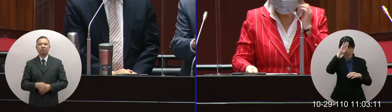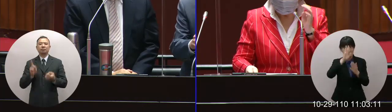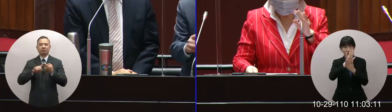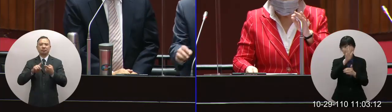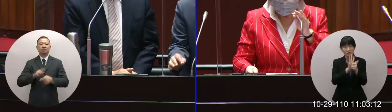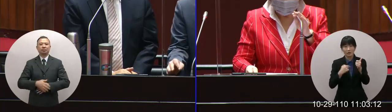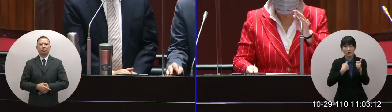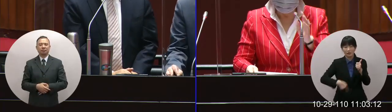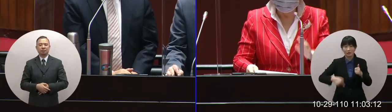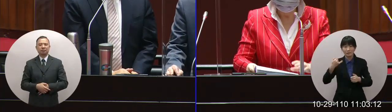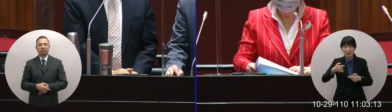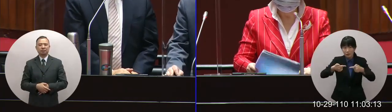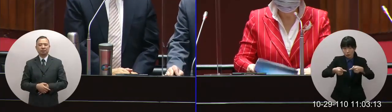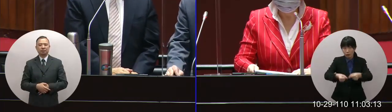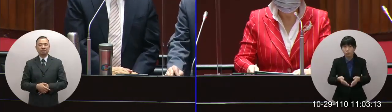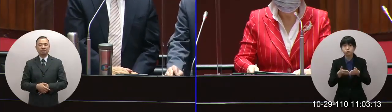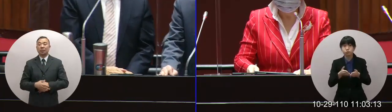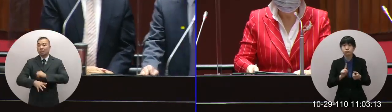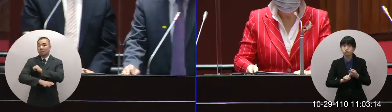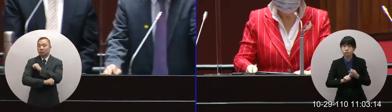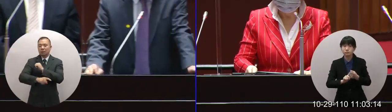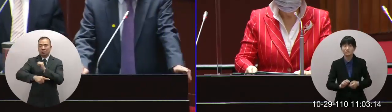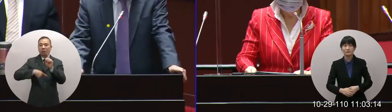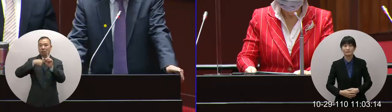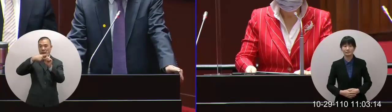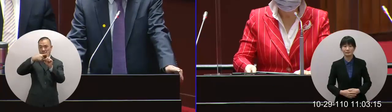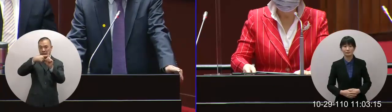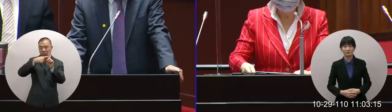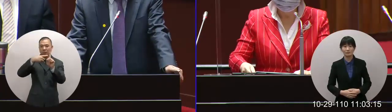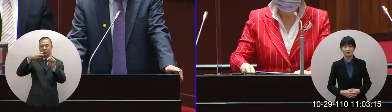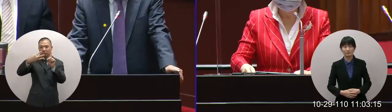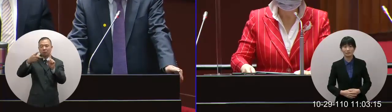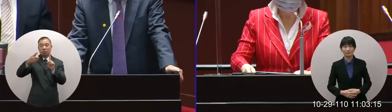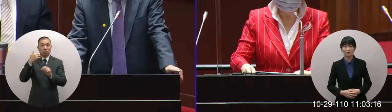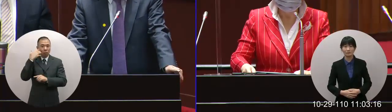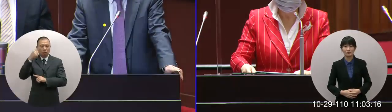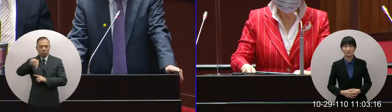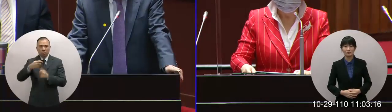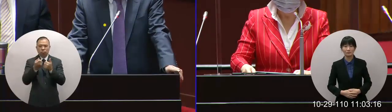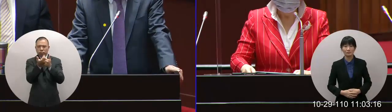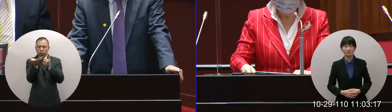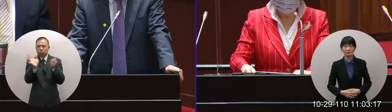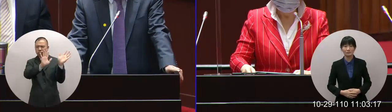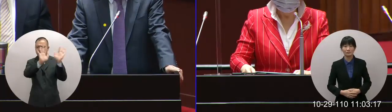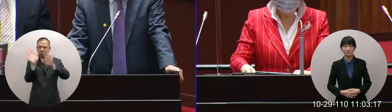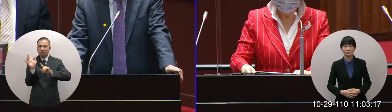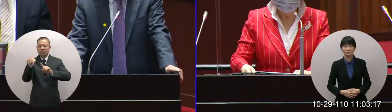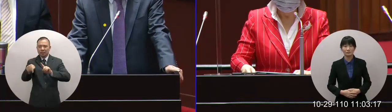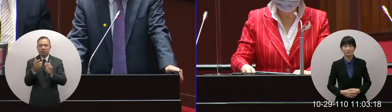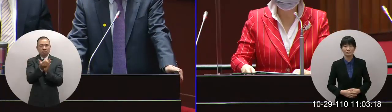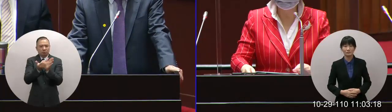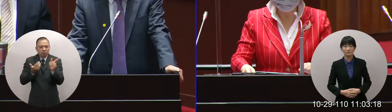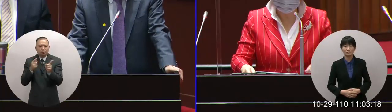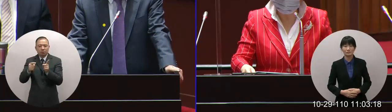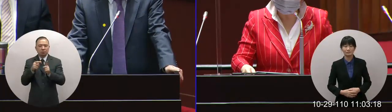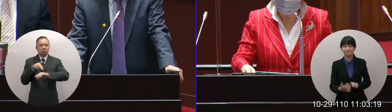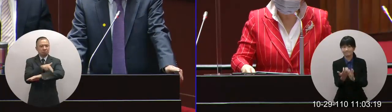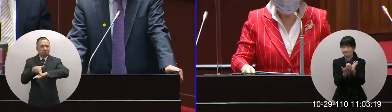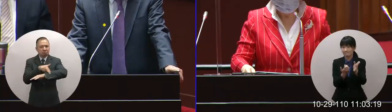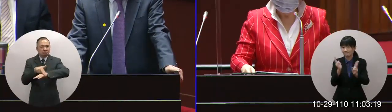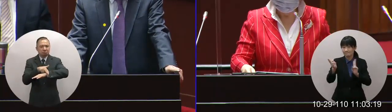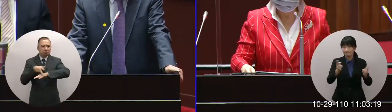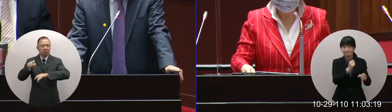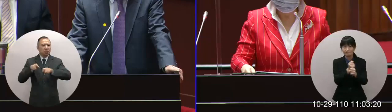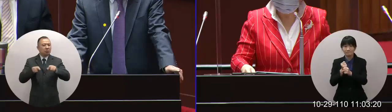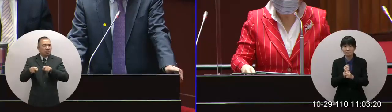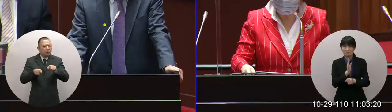对，基本上在三级，当然就如果疫情来看，就是一个是就是一个早期的部署嘛， 早期部署， 然后